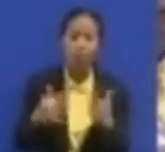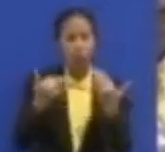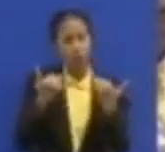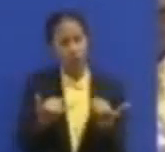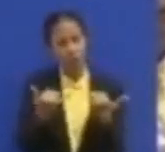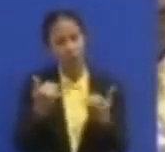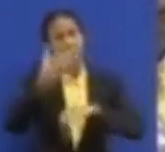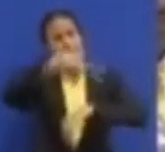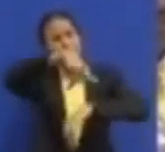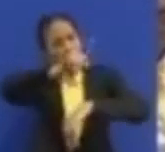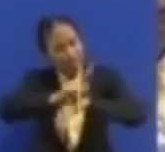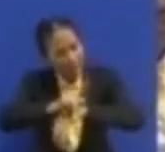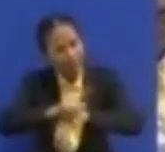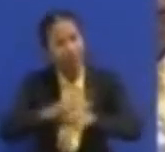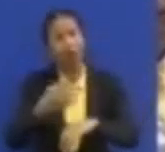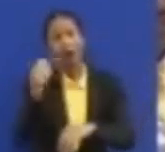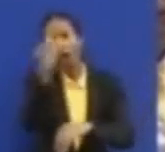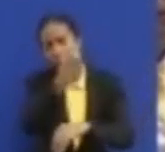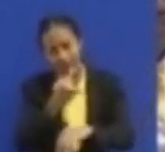านสภาไหม